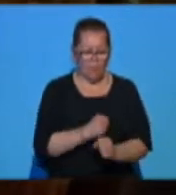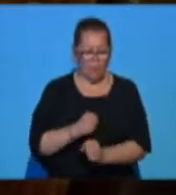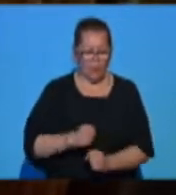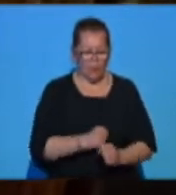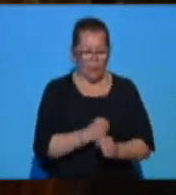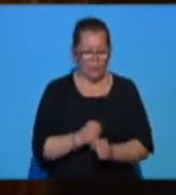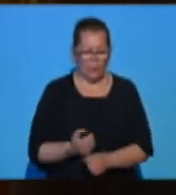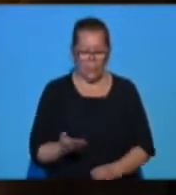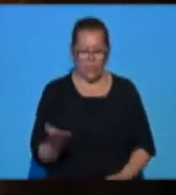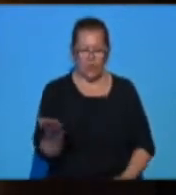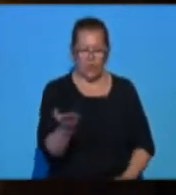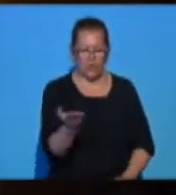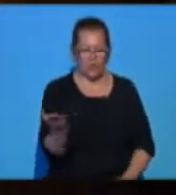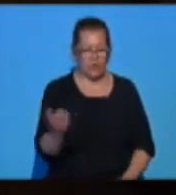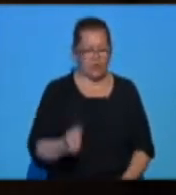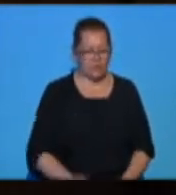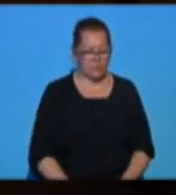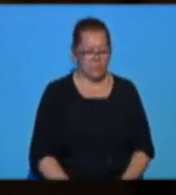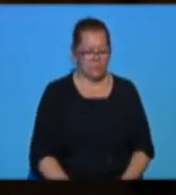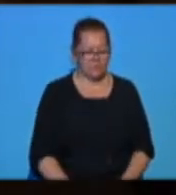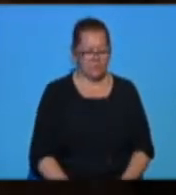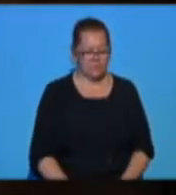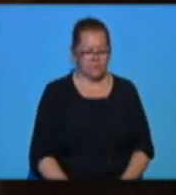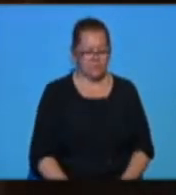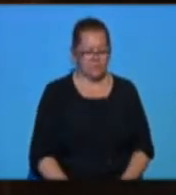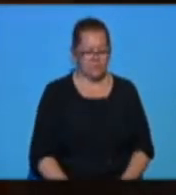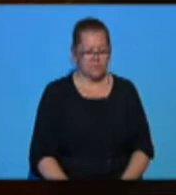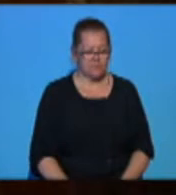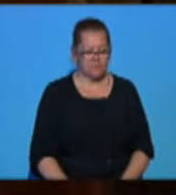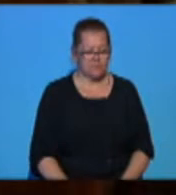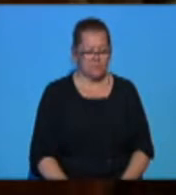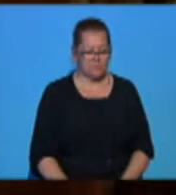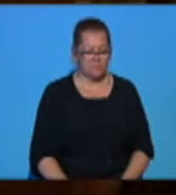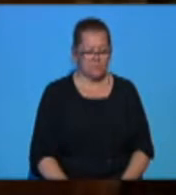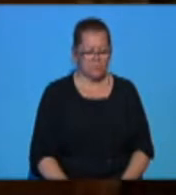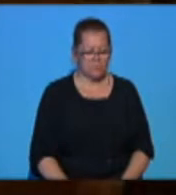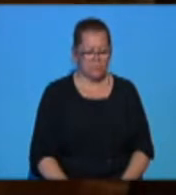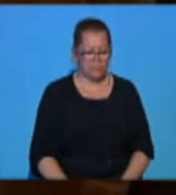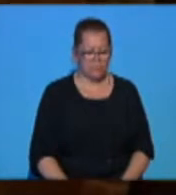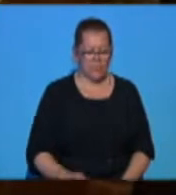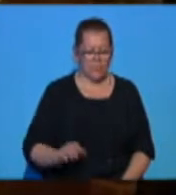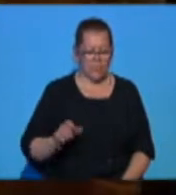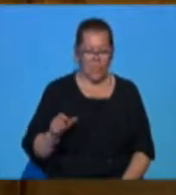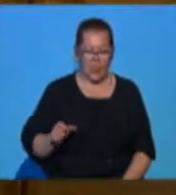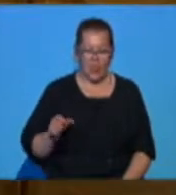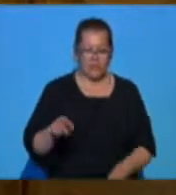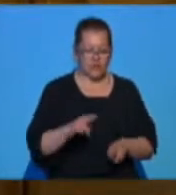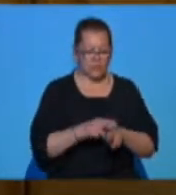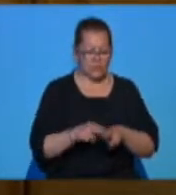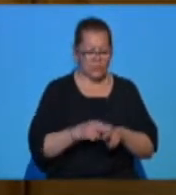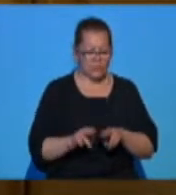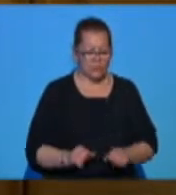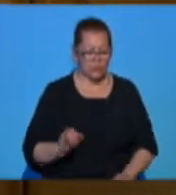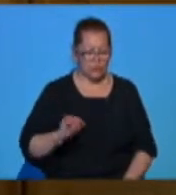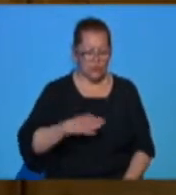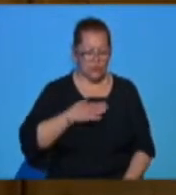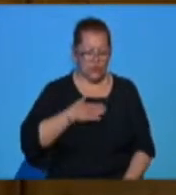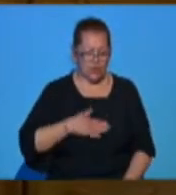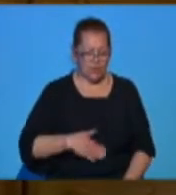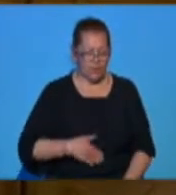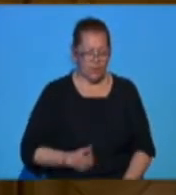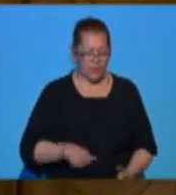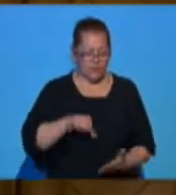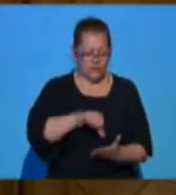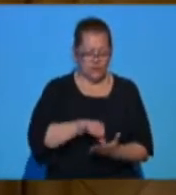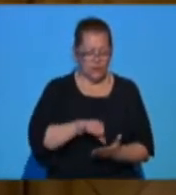bucătar, ospătar. Pe lângă asta oferim și avem câteva posturi de agent de curățenie. Cei interesați ne pot găsi la